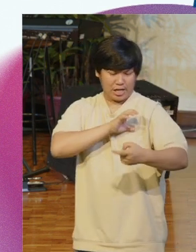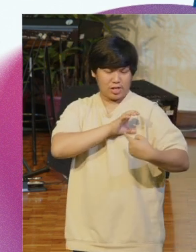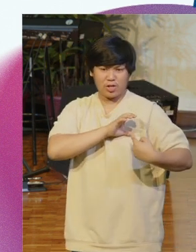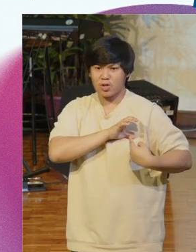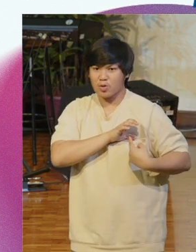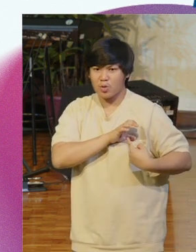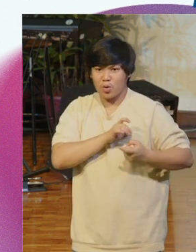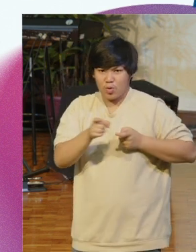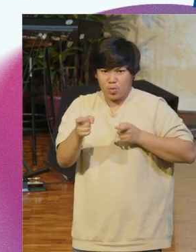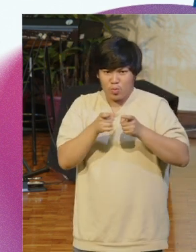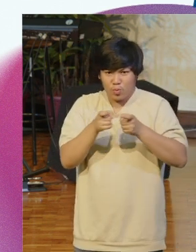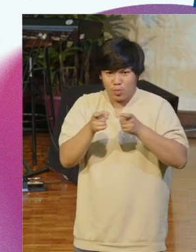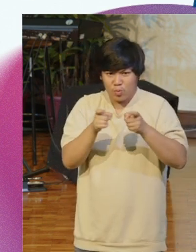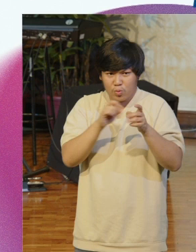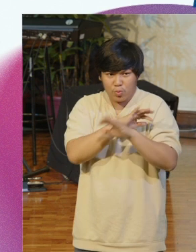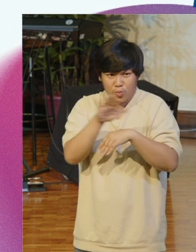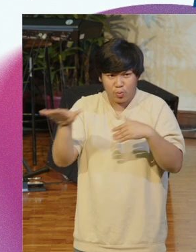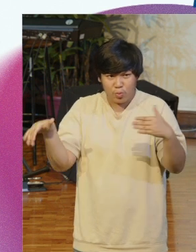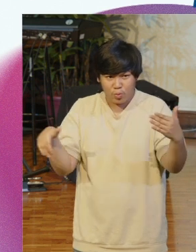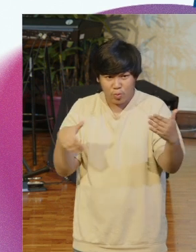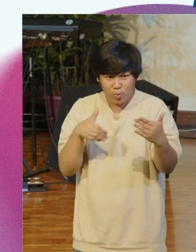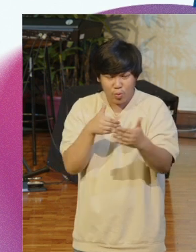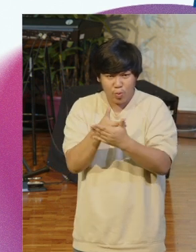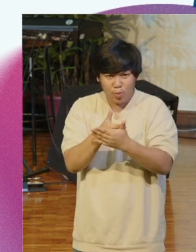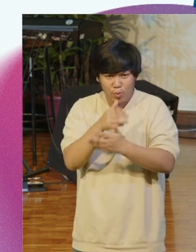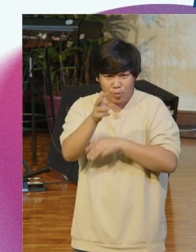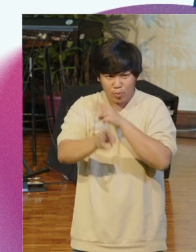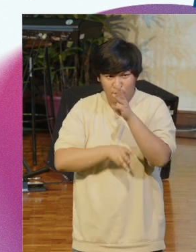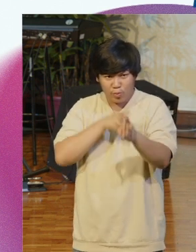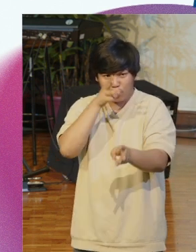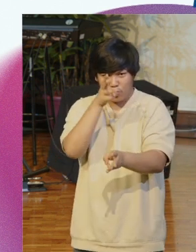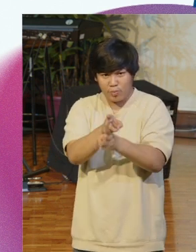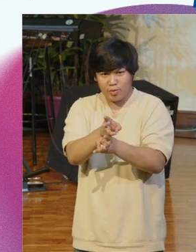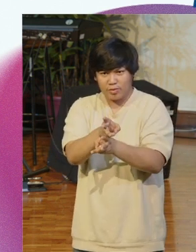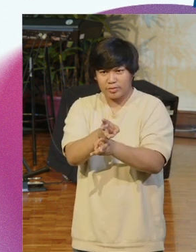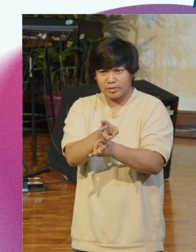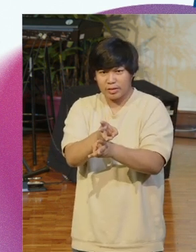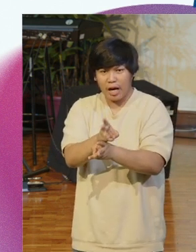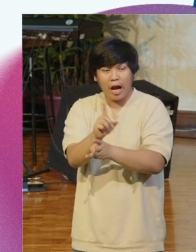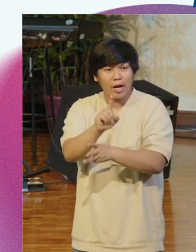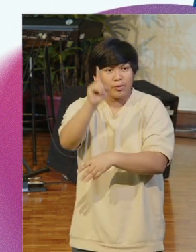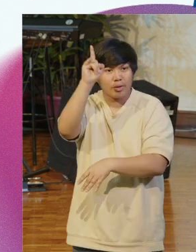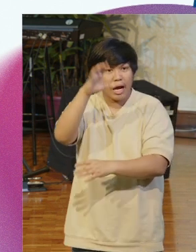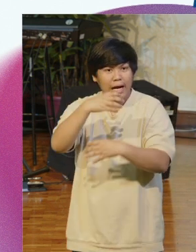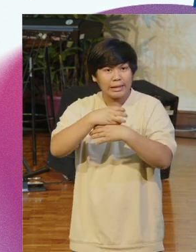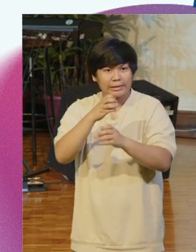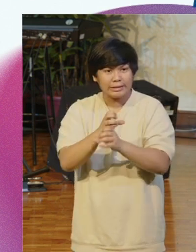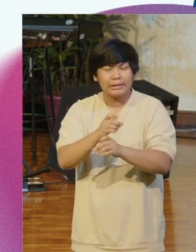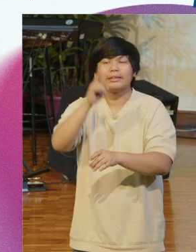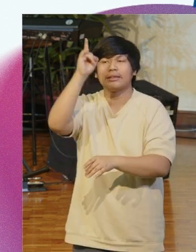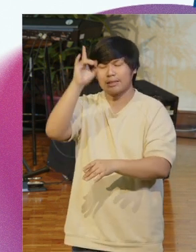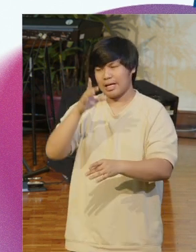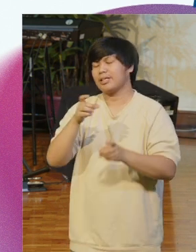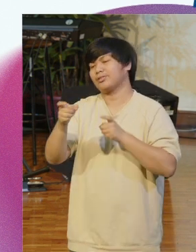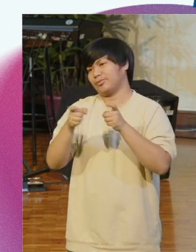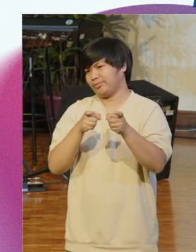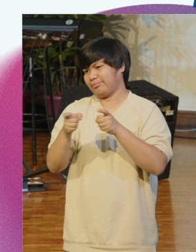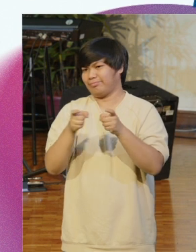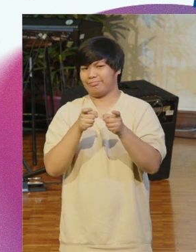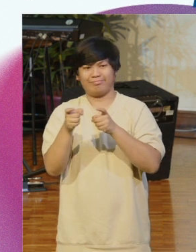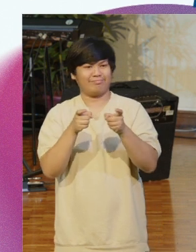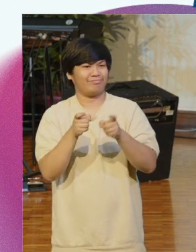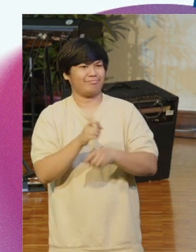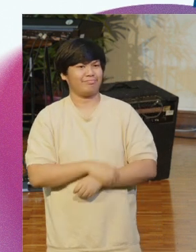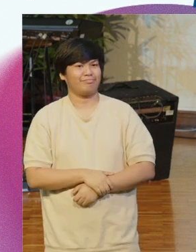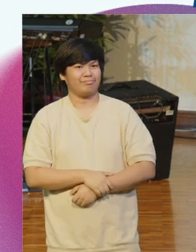He rules His entire creation. What He creates, He rules.